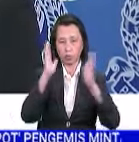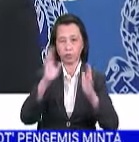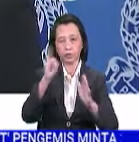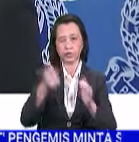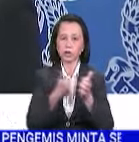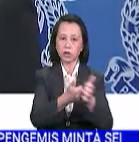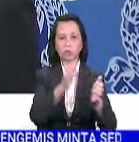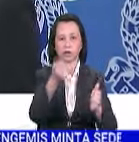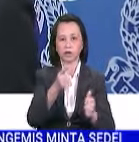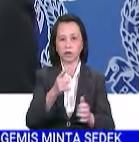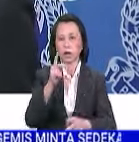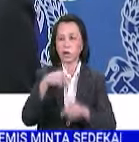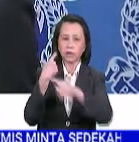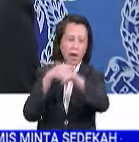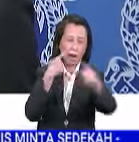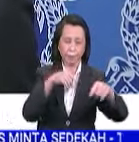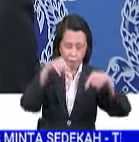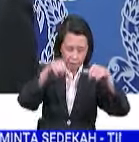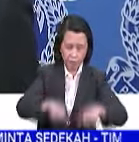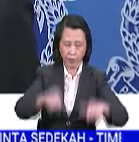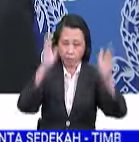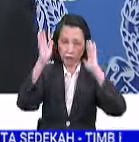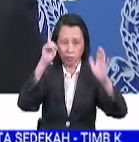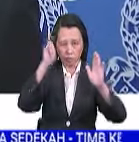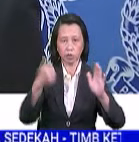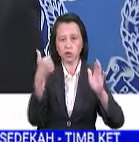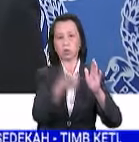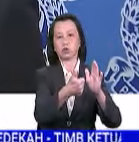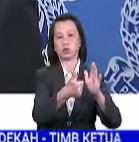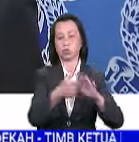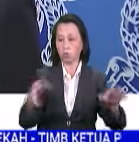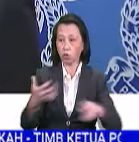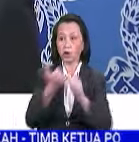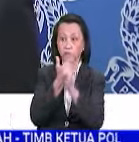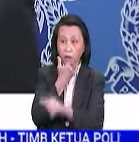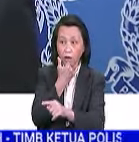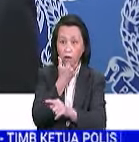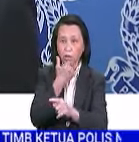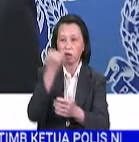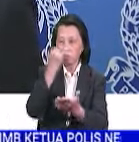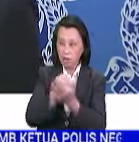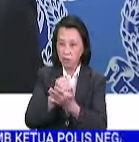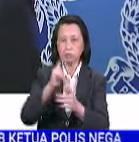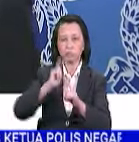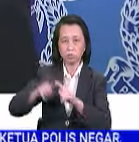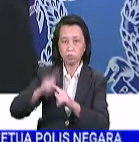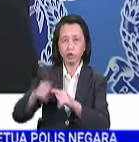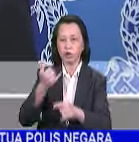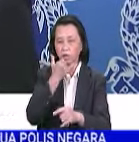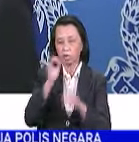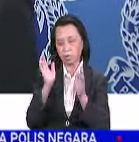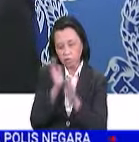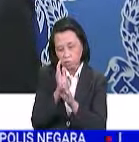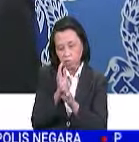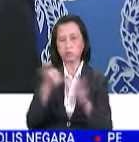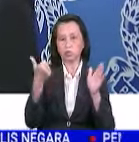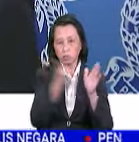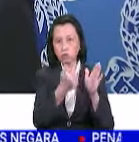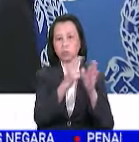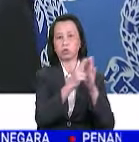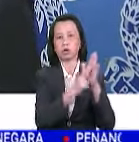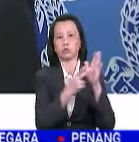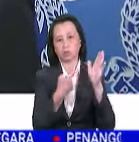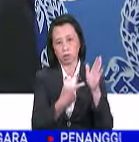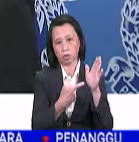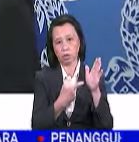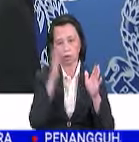Malaysia, dia tertakluk kepada siapa-siapa juga yang telah melakukan kesalahan jenayah ke, kesalahan kecil itu tu